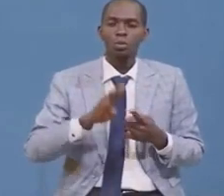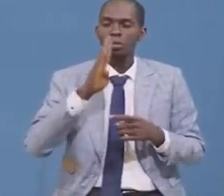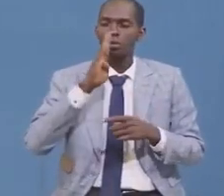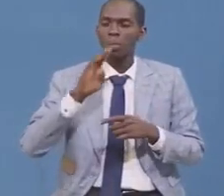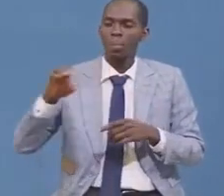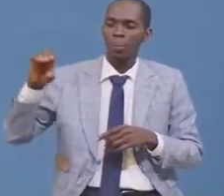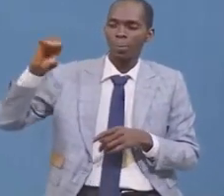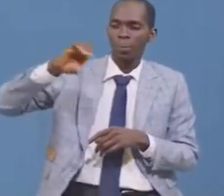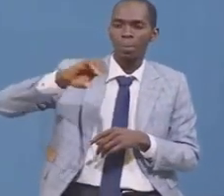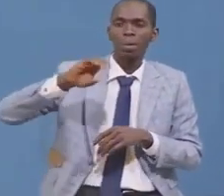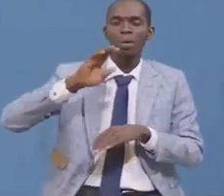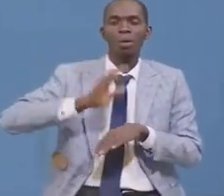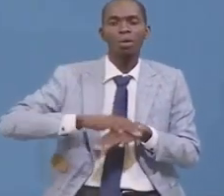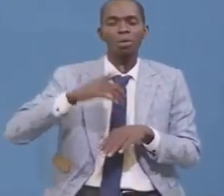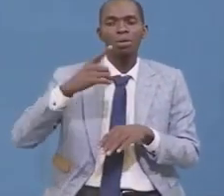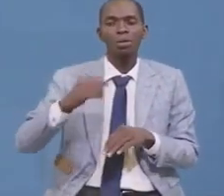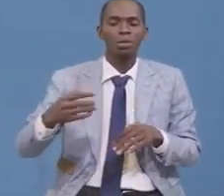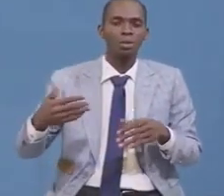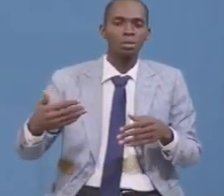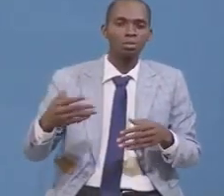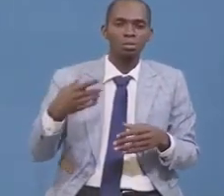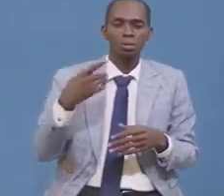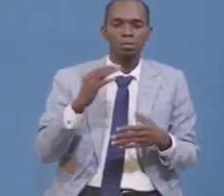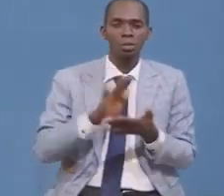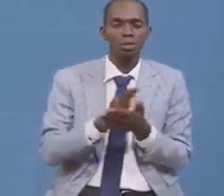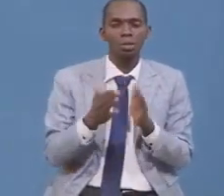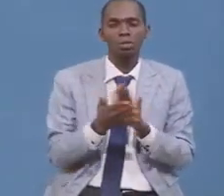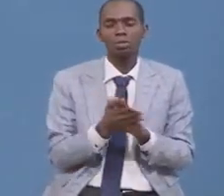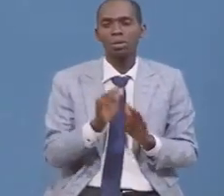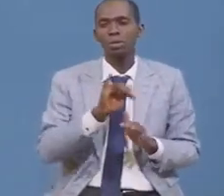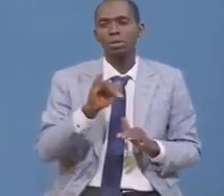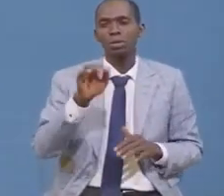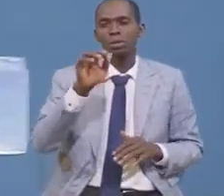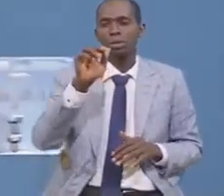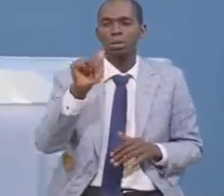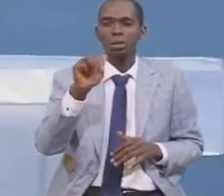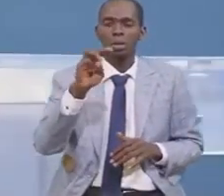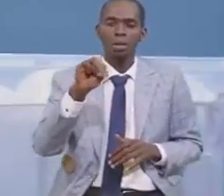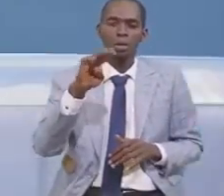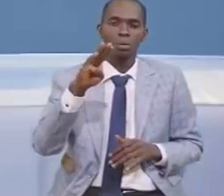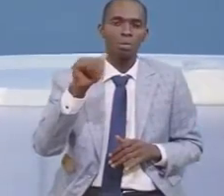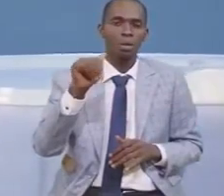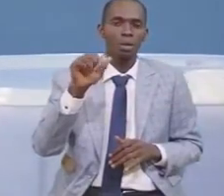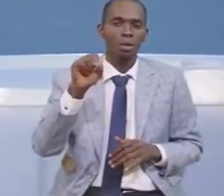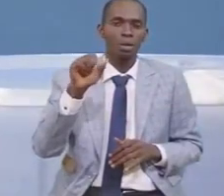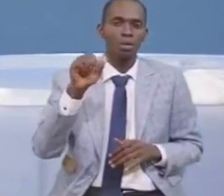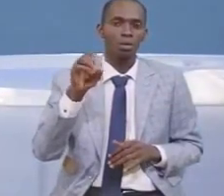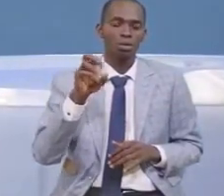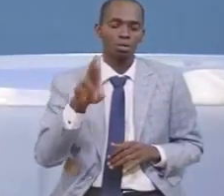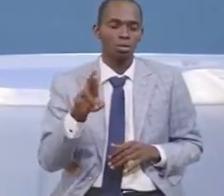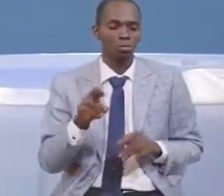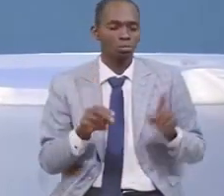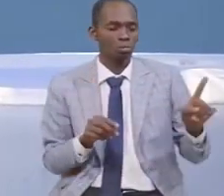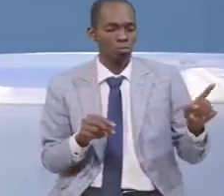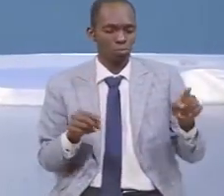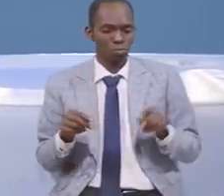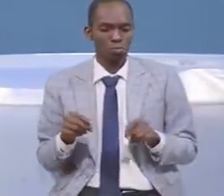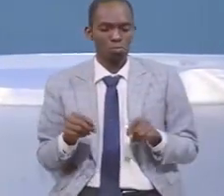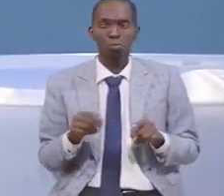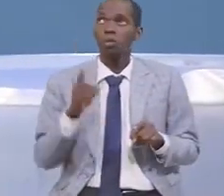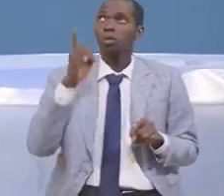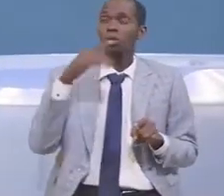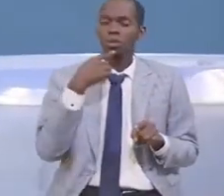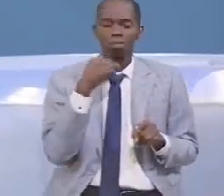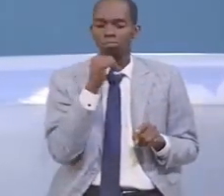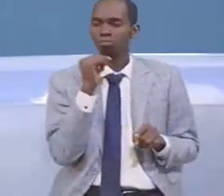the coming ambassador. అది రాబోతున్న రాయబారి తల మీద పోయబడడానికి సిద్ధంగా ఉంది. This one came, God said no.